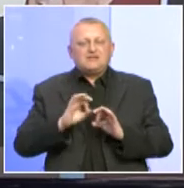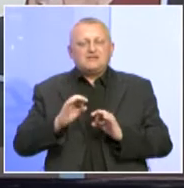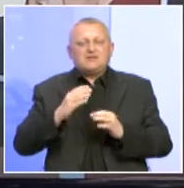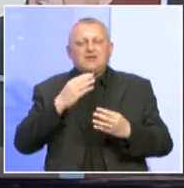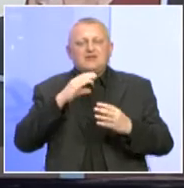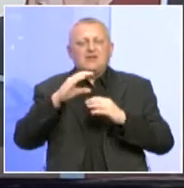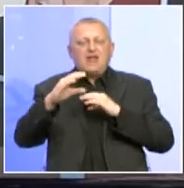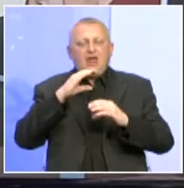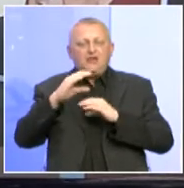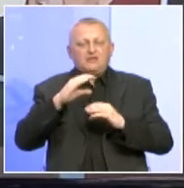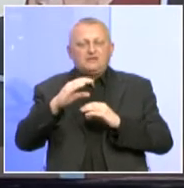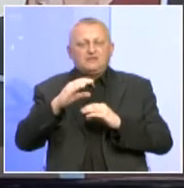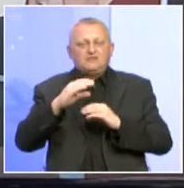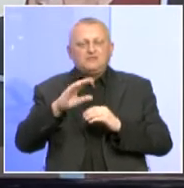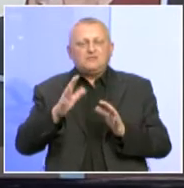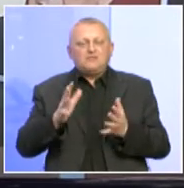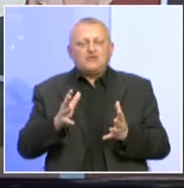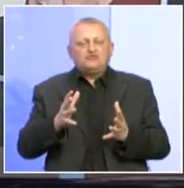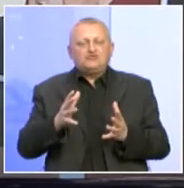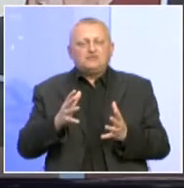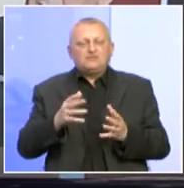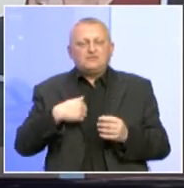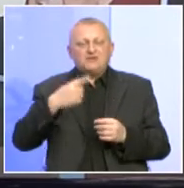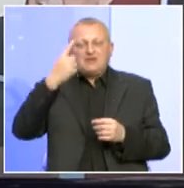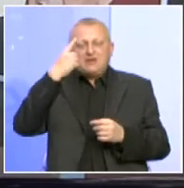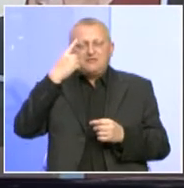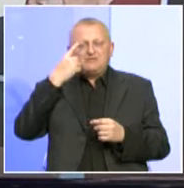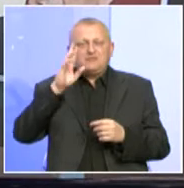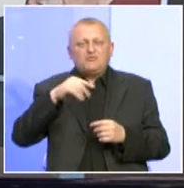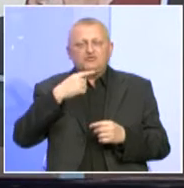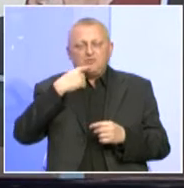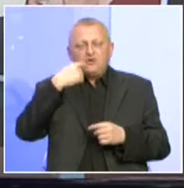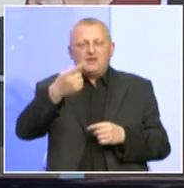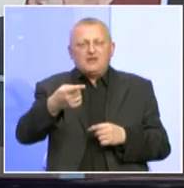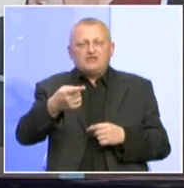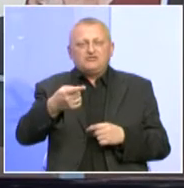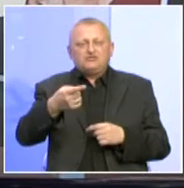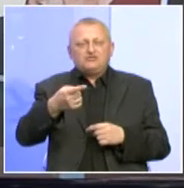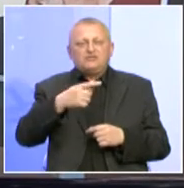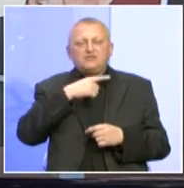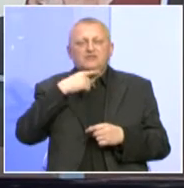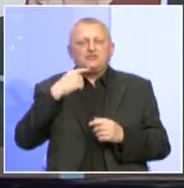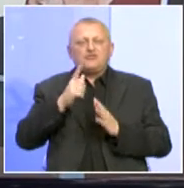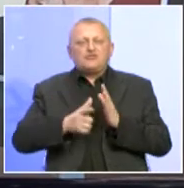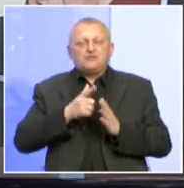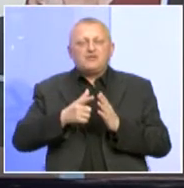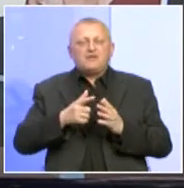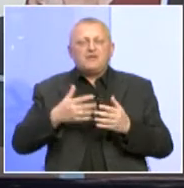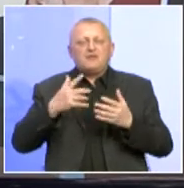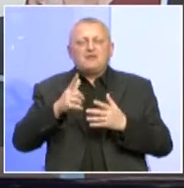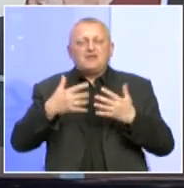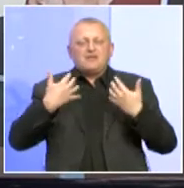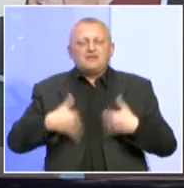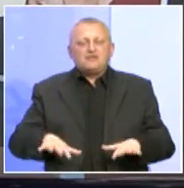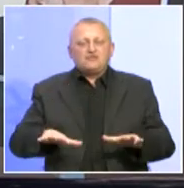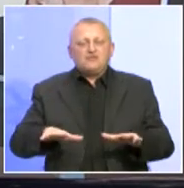dijalog. Ja. Međutim, ja mislim da možemo reći da dosta vremena je bilo izgubljeno, da